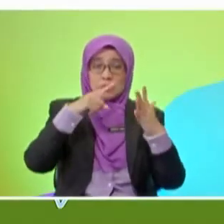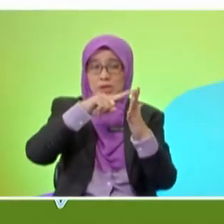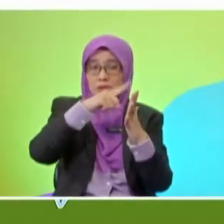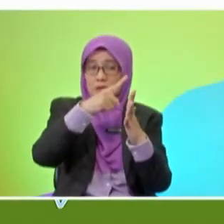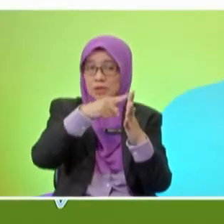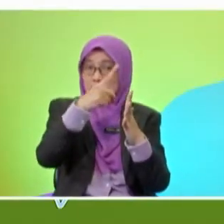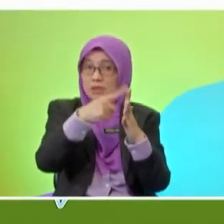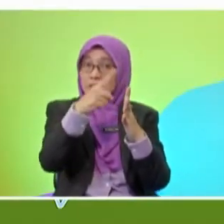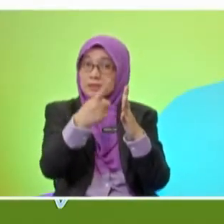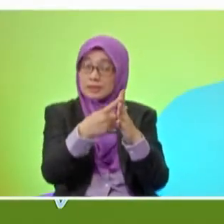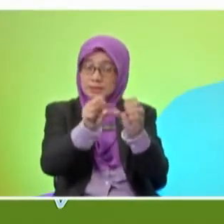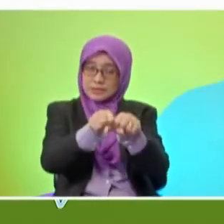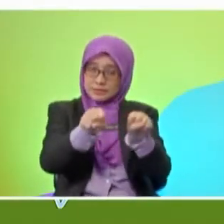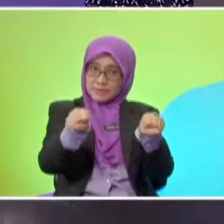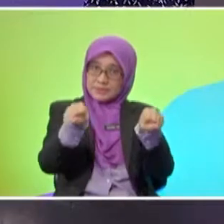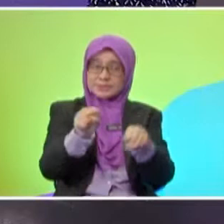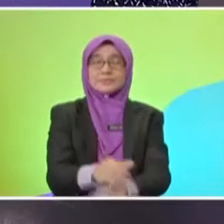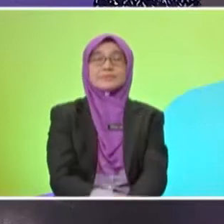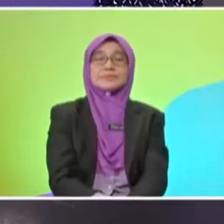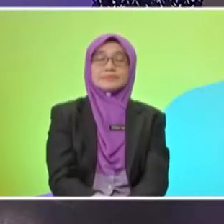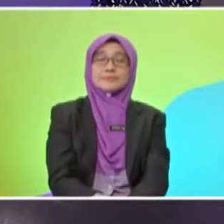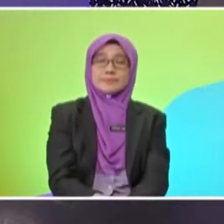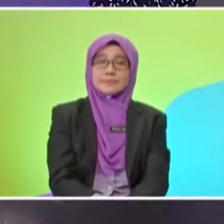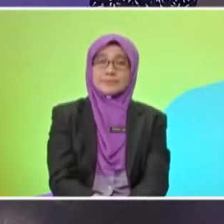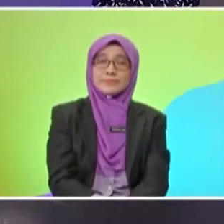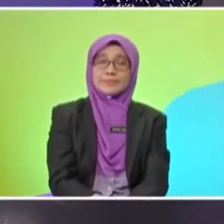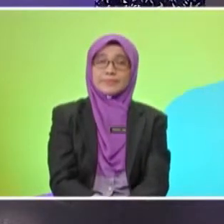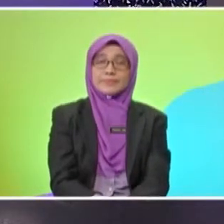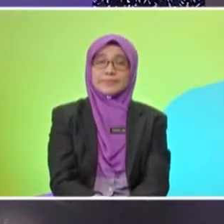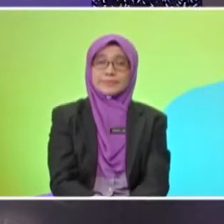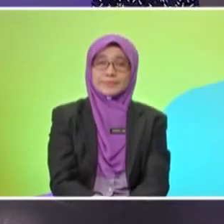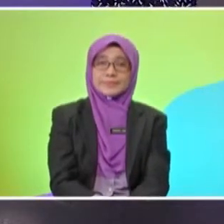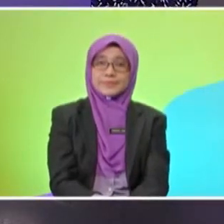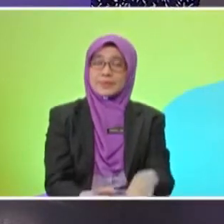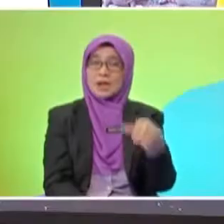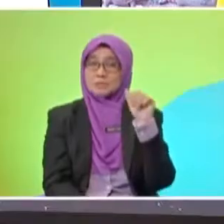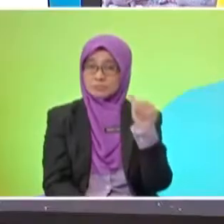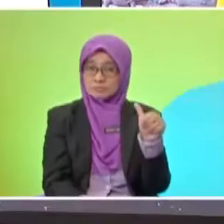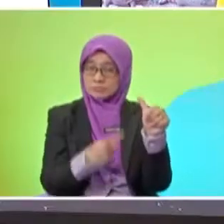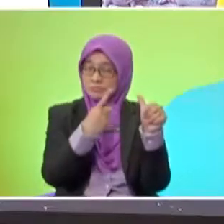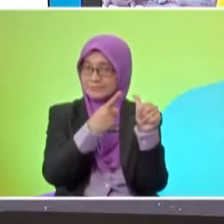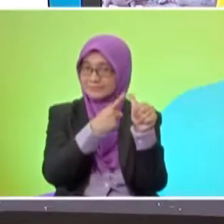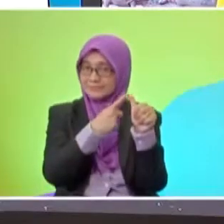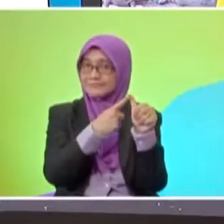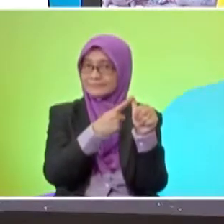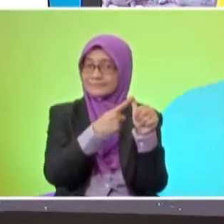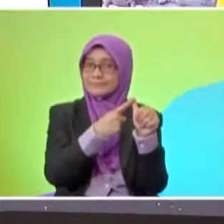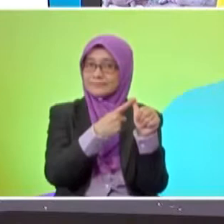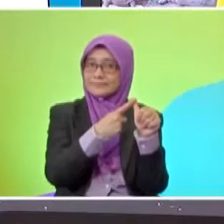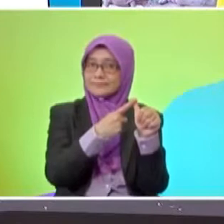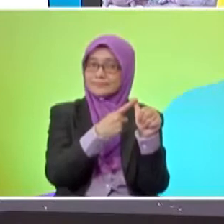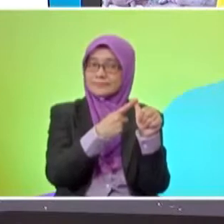OK kita lihat satu persatu baik tolong pertama bagi Hai